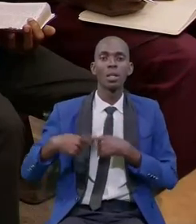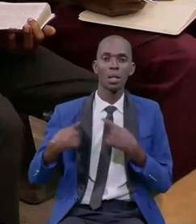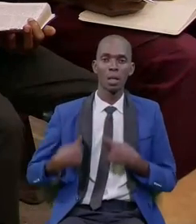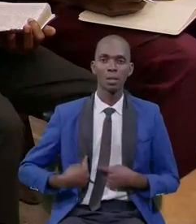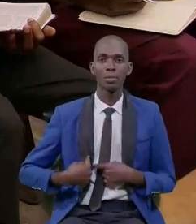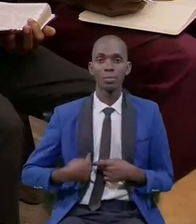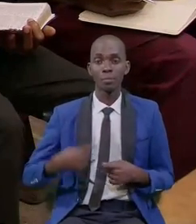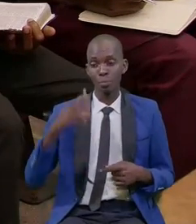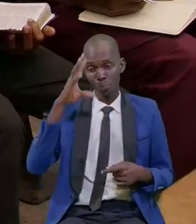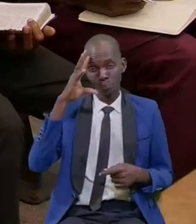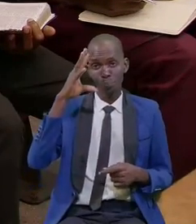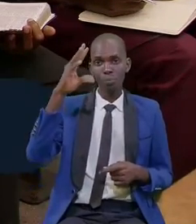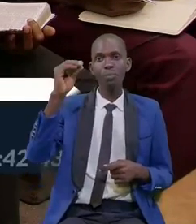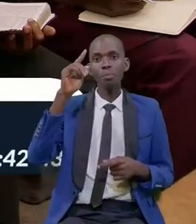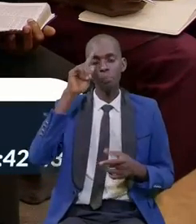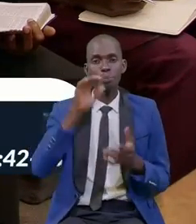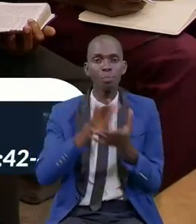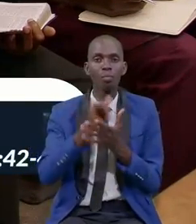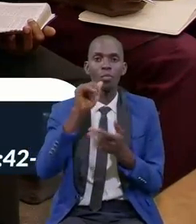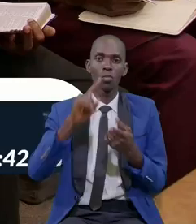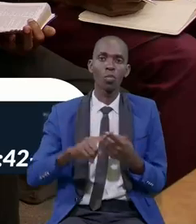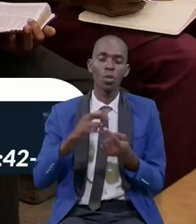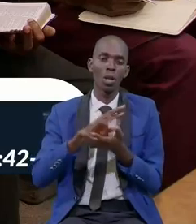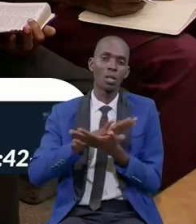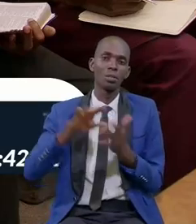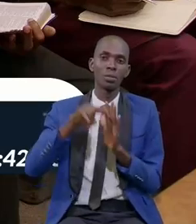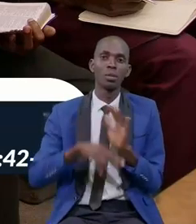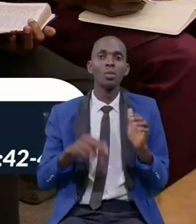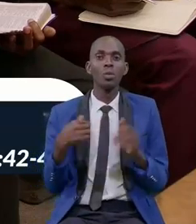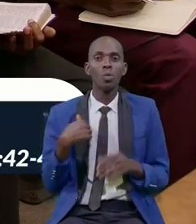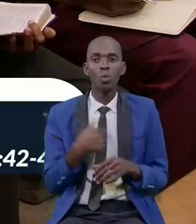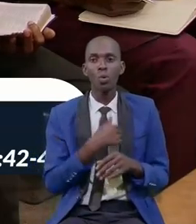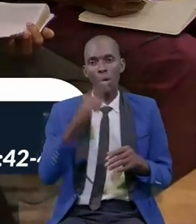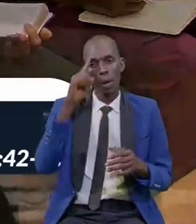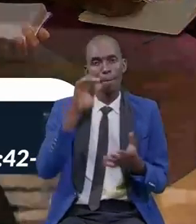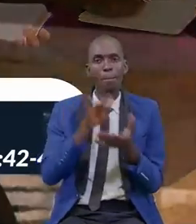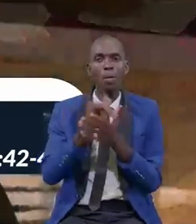Que c'est du cœur que l'on croit à la justice.